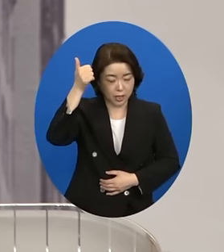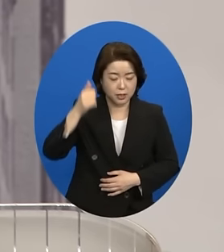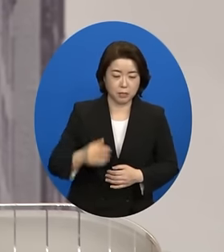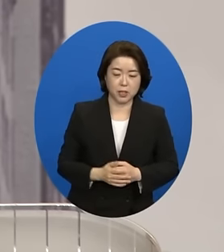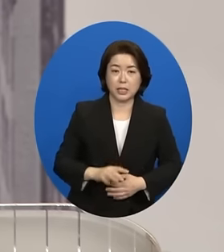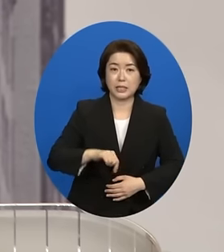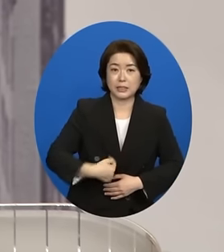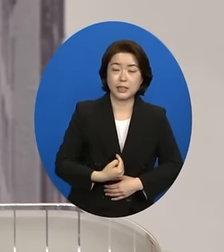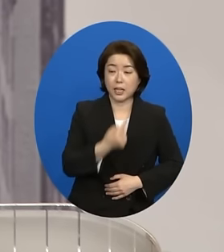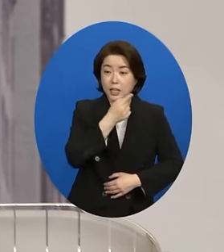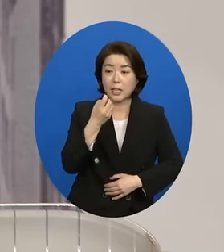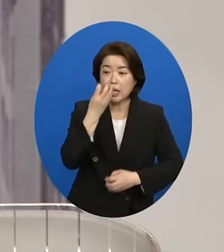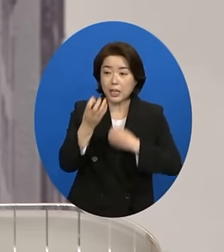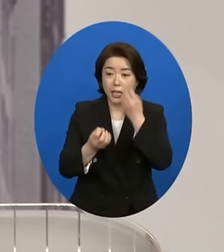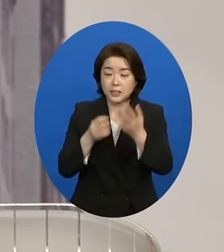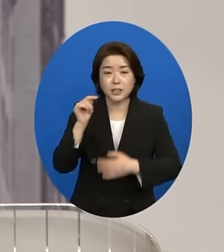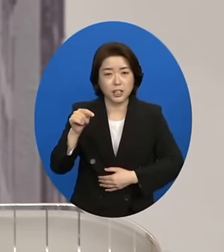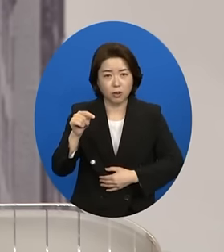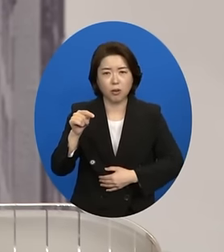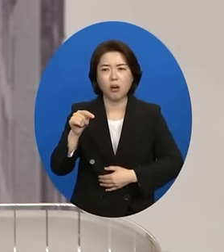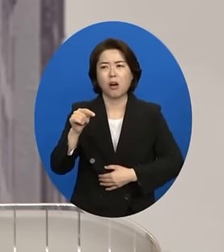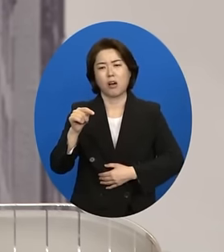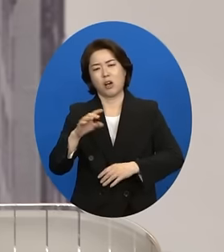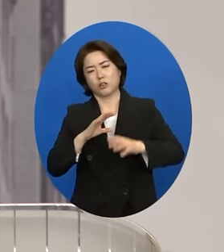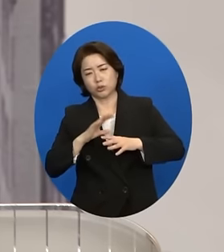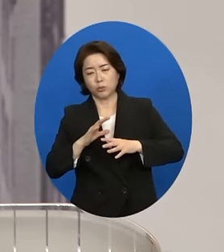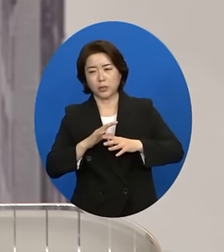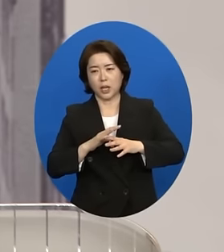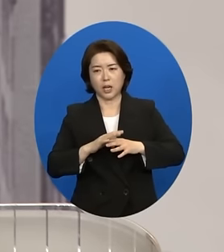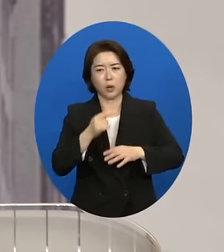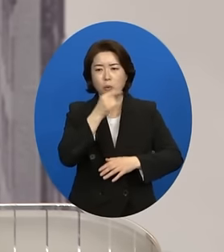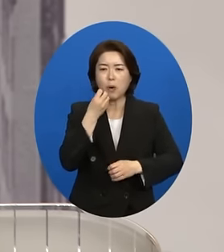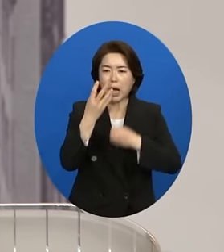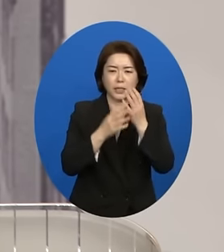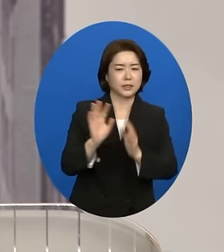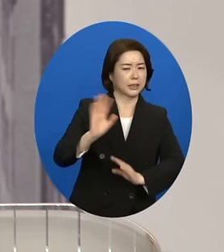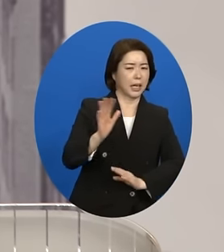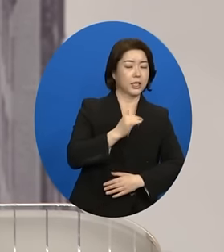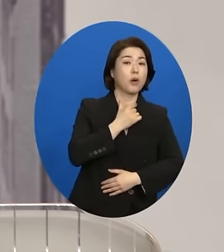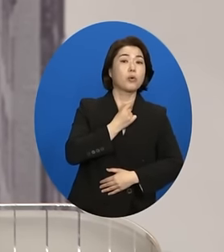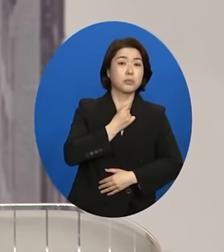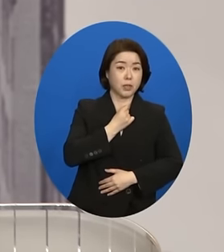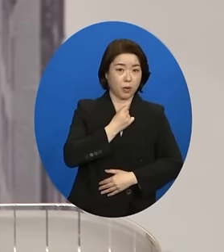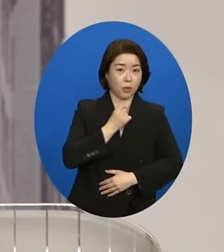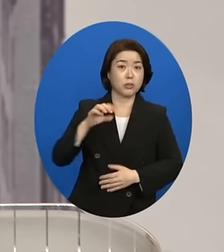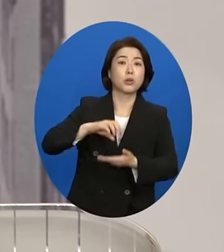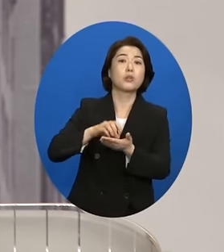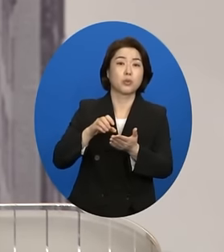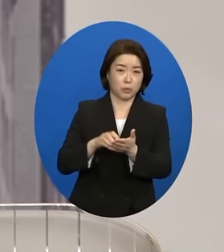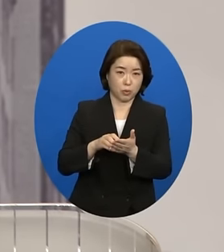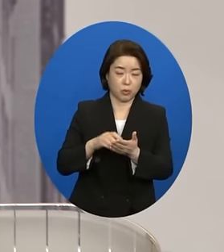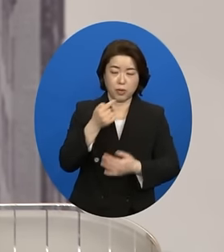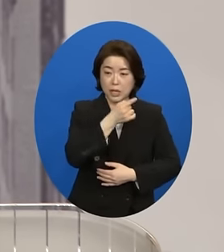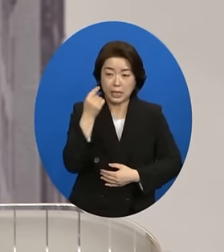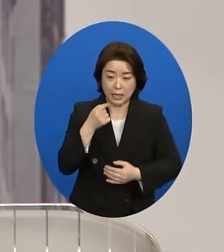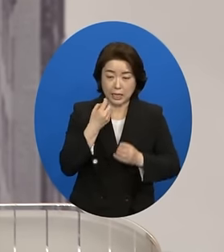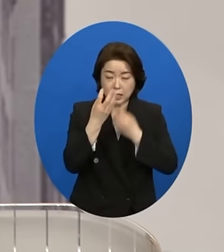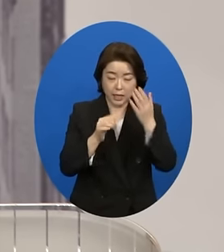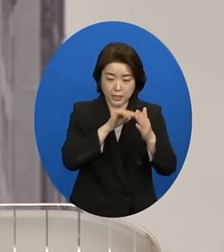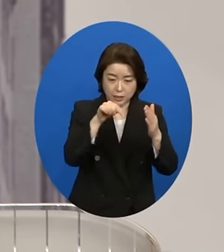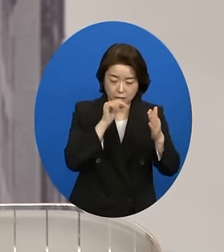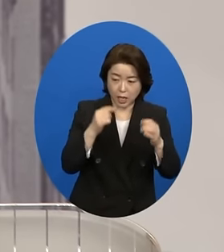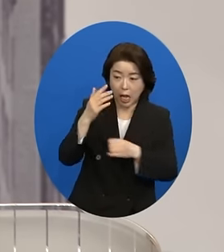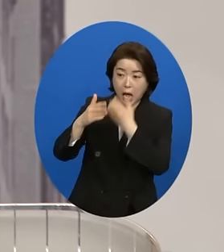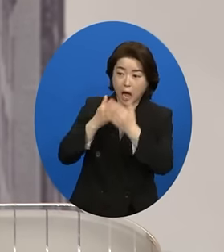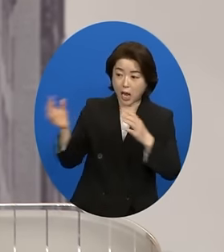하는 것 굉장히 사실은 두렵다, 잘 안 한다라는 그 고백까지 하실 정도로, 왜냐하면 그 간증 안에 하나님이 담겨 있긴